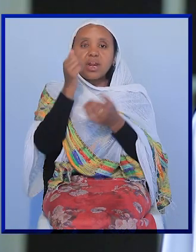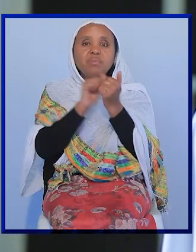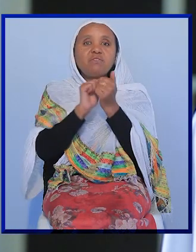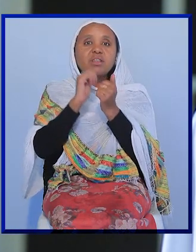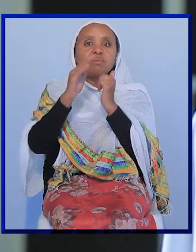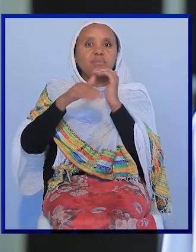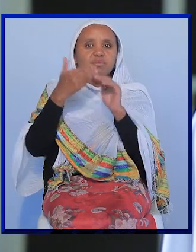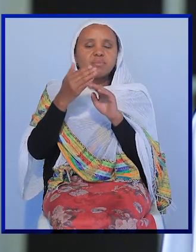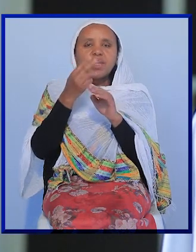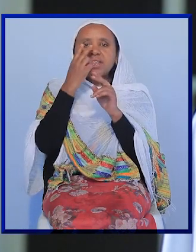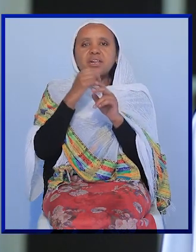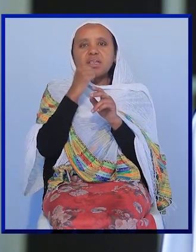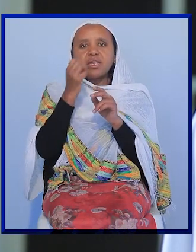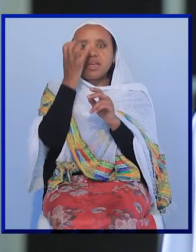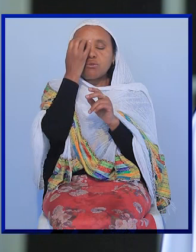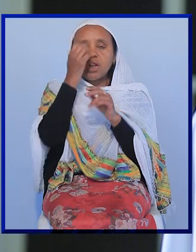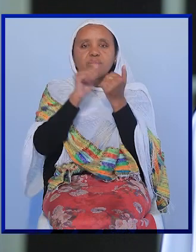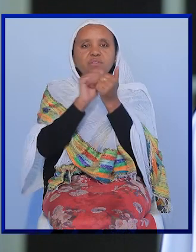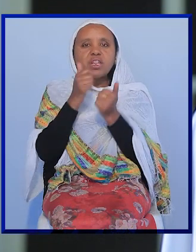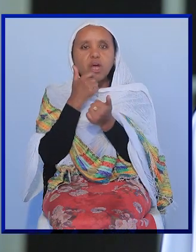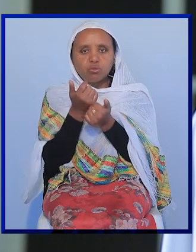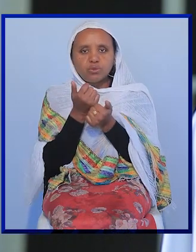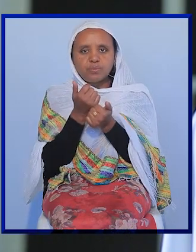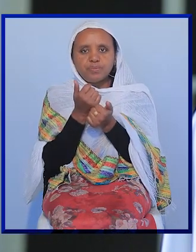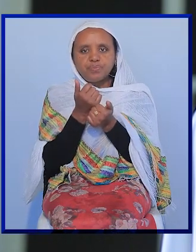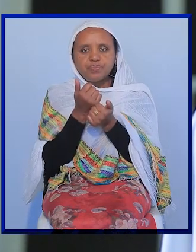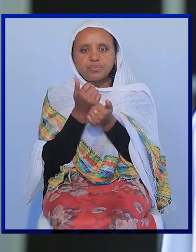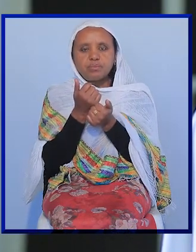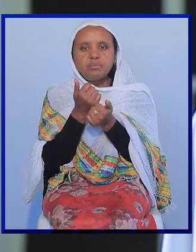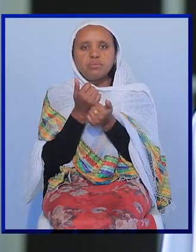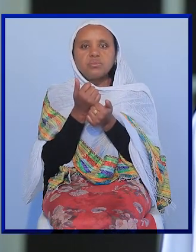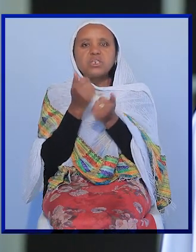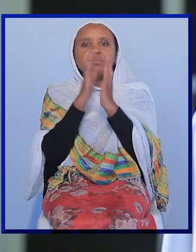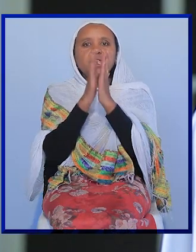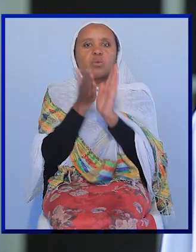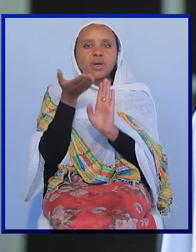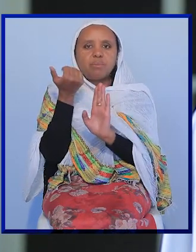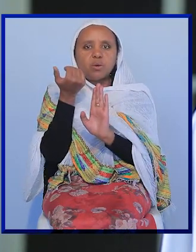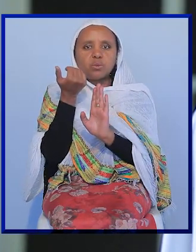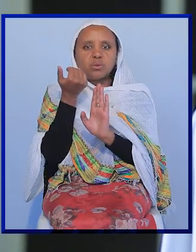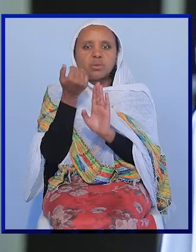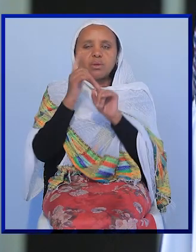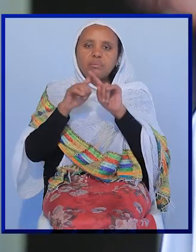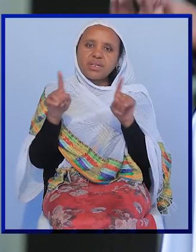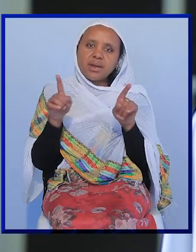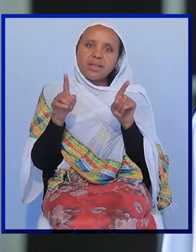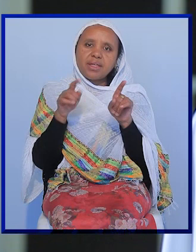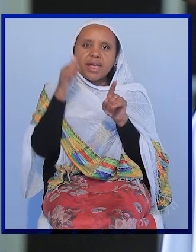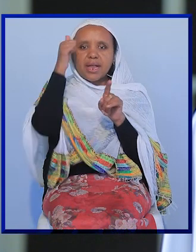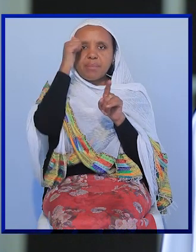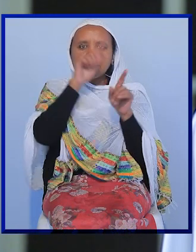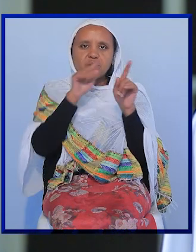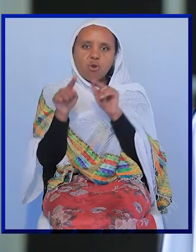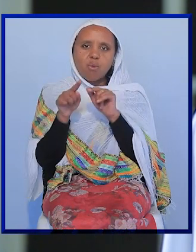የነበሩ ኢታሪያን ሙስናሃ ለኢየሩሳሌም የኢየሩሳሌምን ጥፋት አታሳየኝ እያሉ ይጸልዩ የነበሩ በተለይ ኤርሚያስም